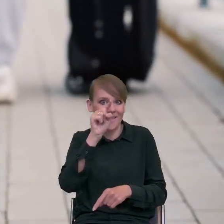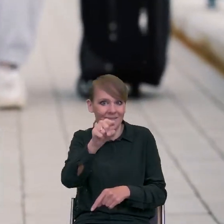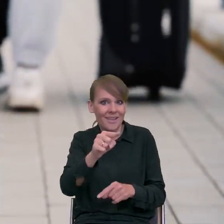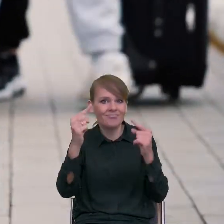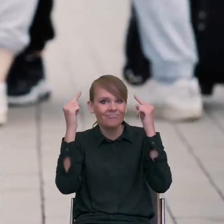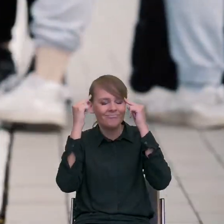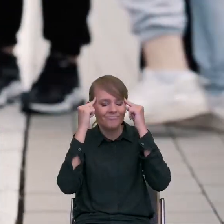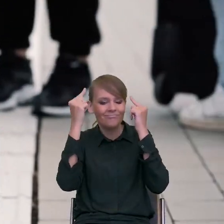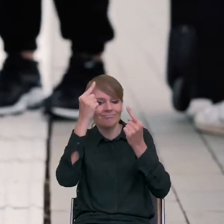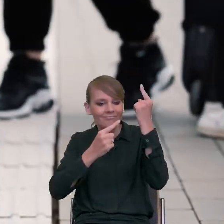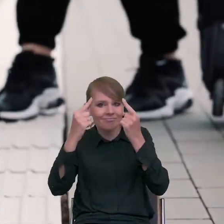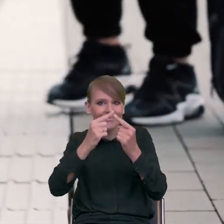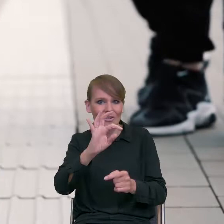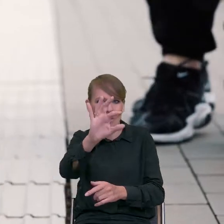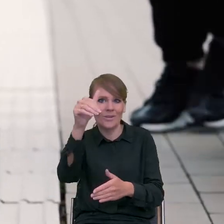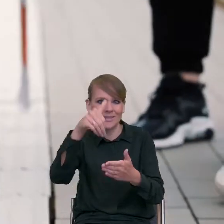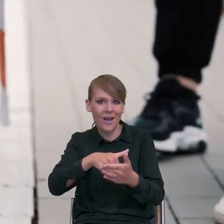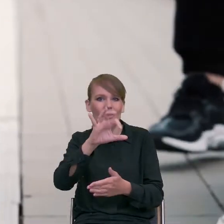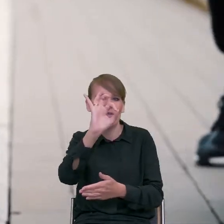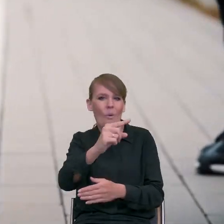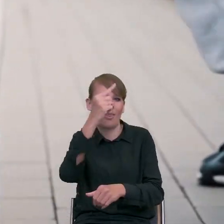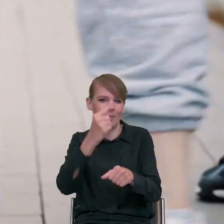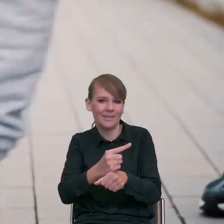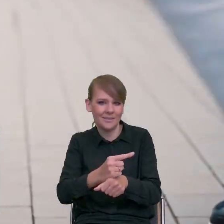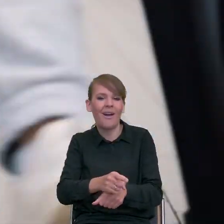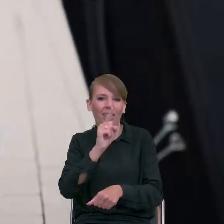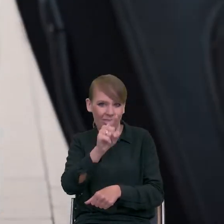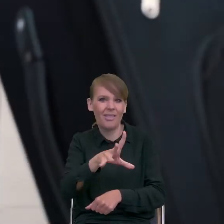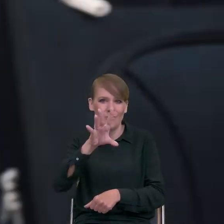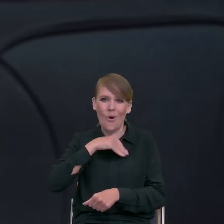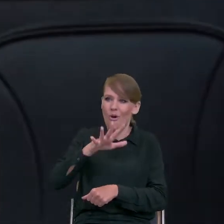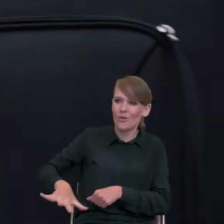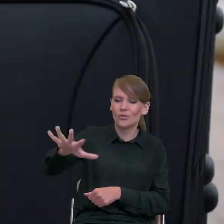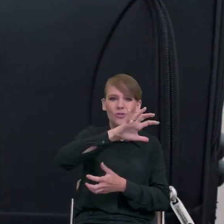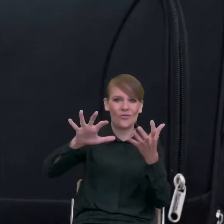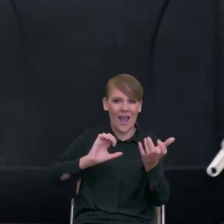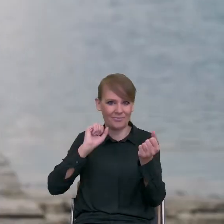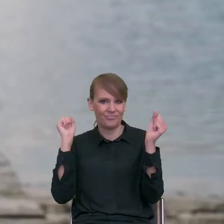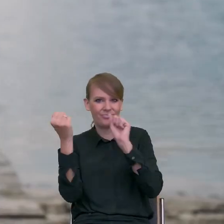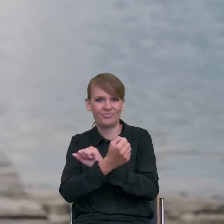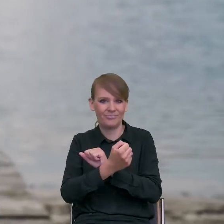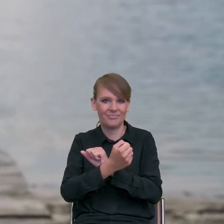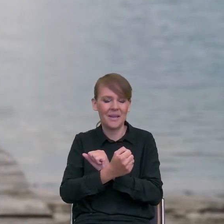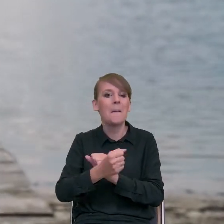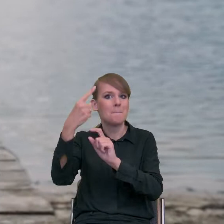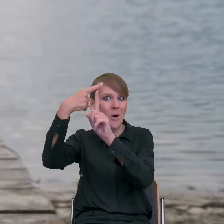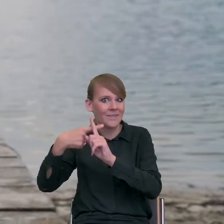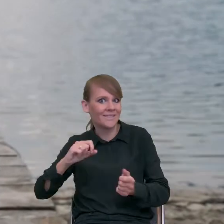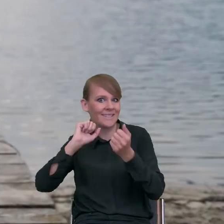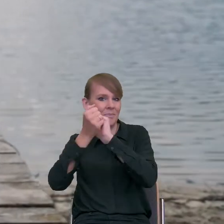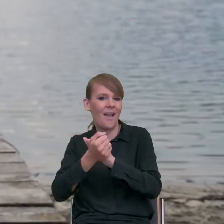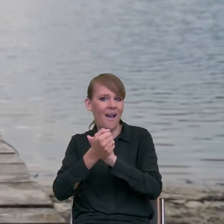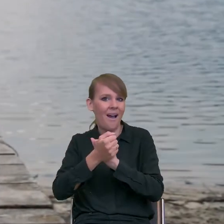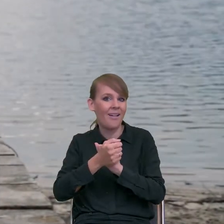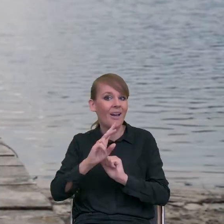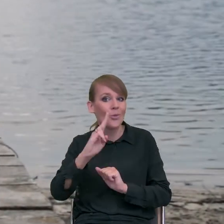Twoje zachowanie i Twoje decyzje. To Ty możesz przekształcać otaczający świat. Pozytywna zmiana, ręka